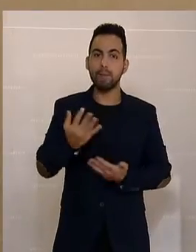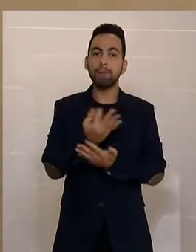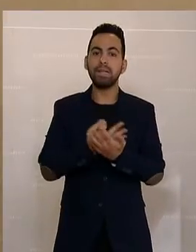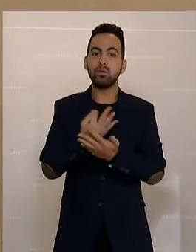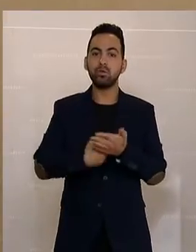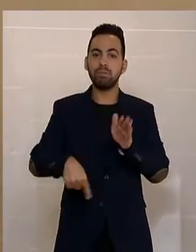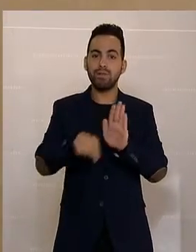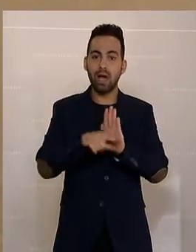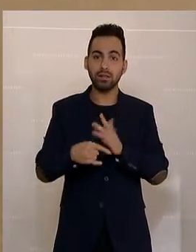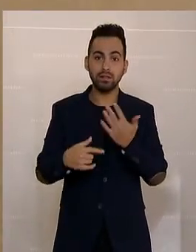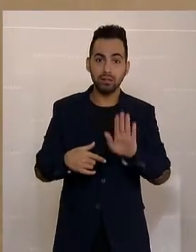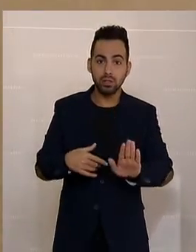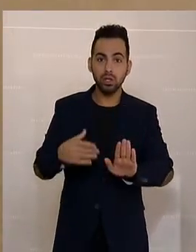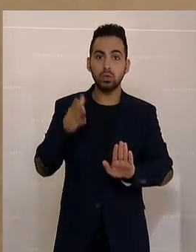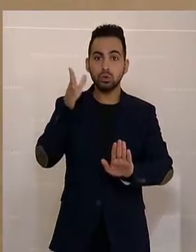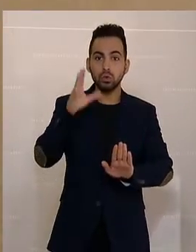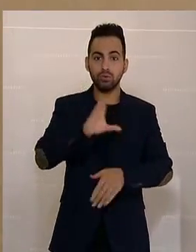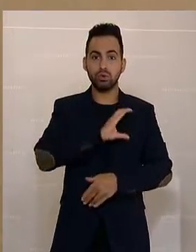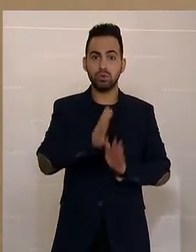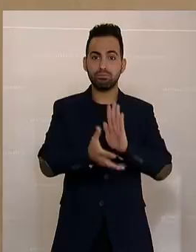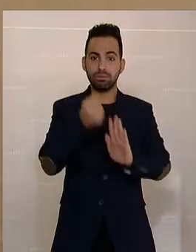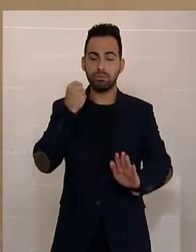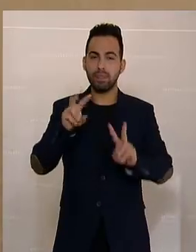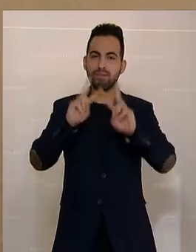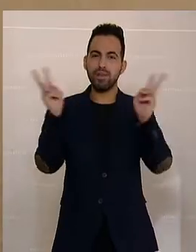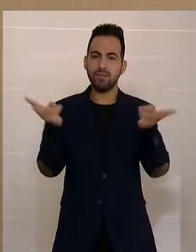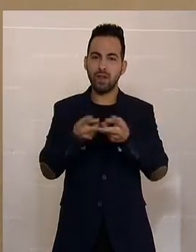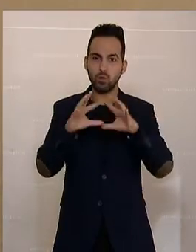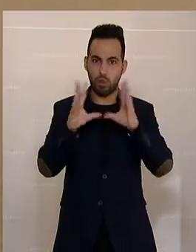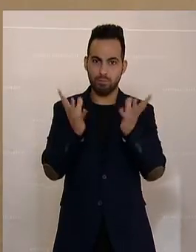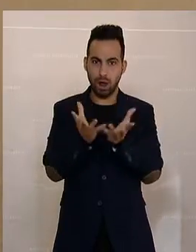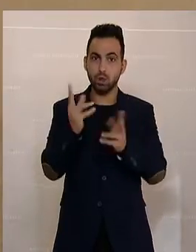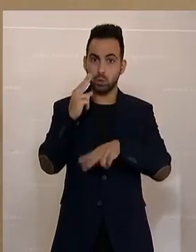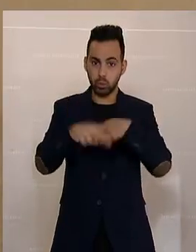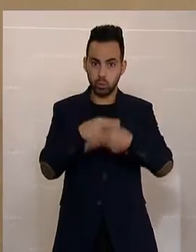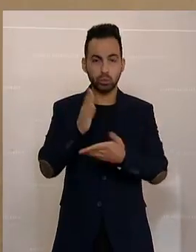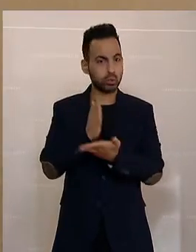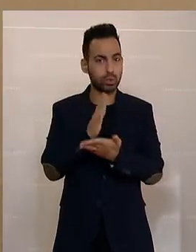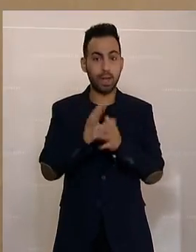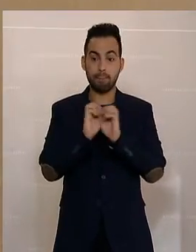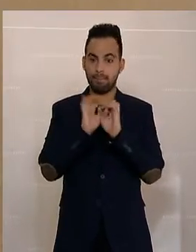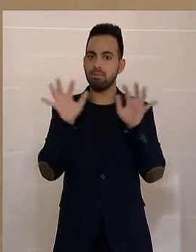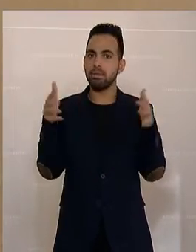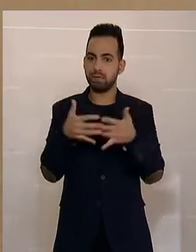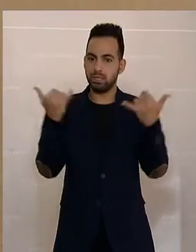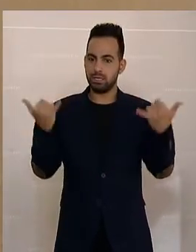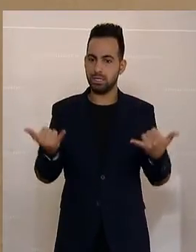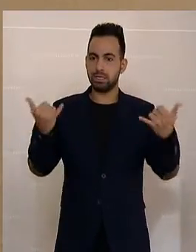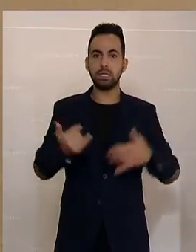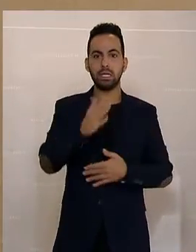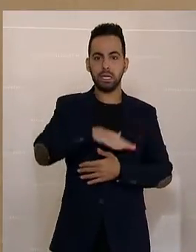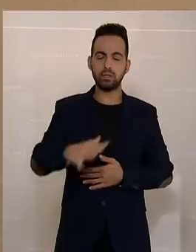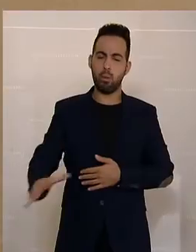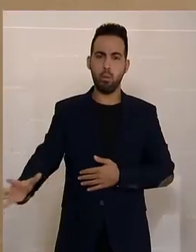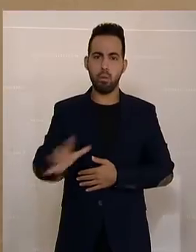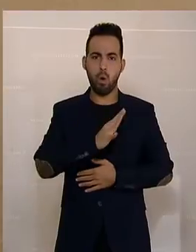bildungsbenachteiligt sind, ihre Zukunftschancen genommen werden. Weltweit global untersucht, dass diese Pandemie Kinder benachteiligt.